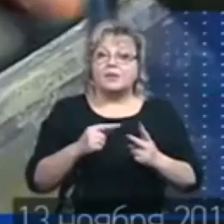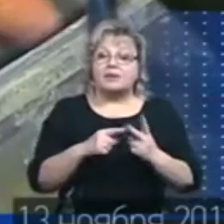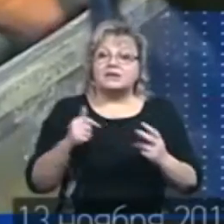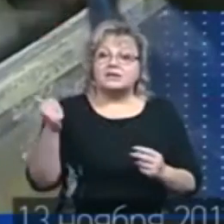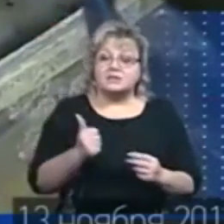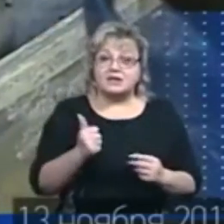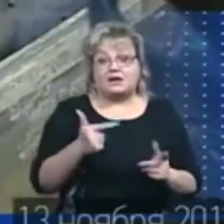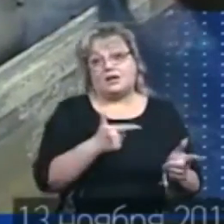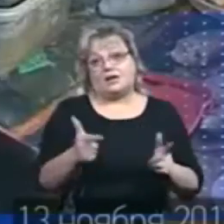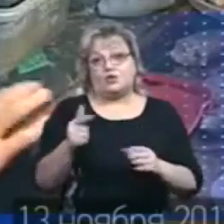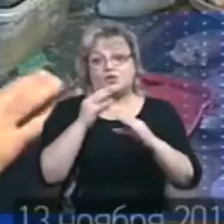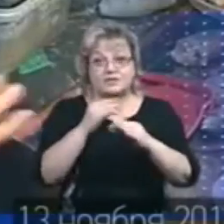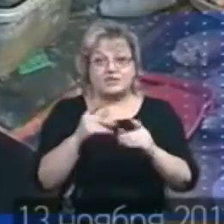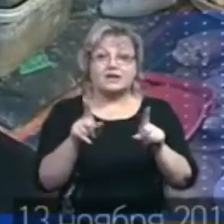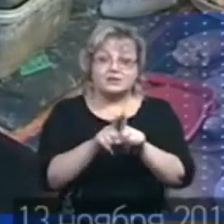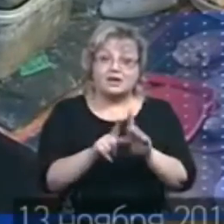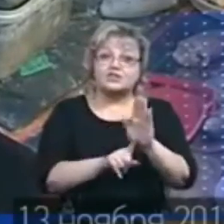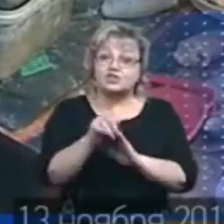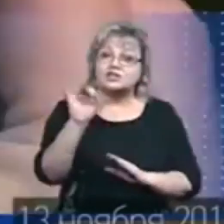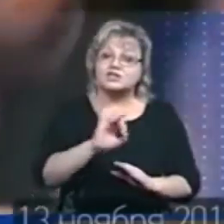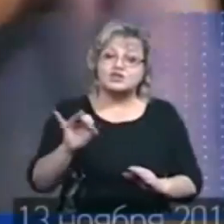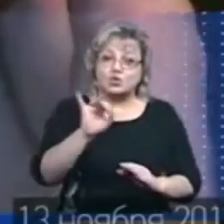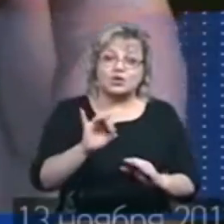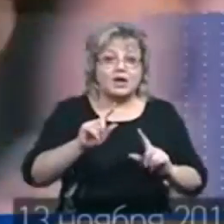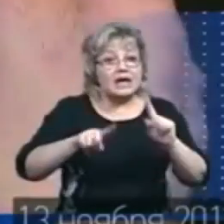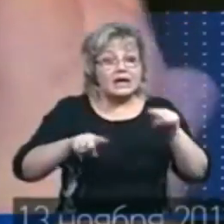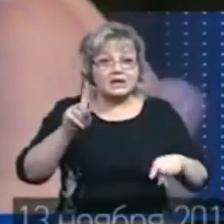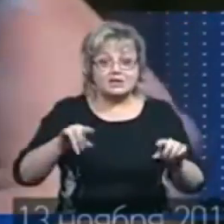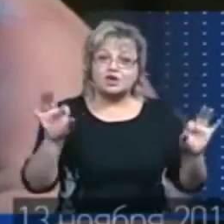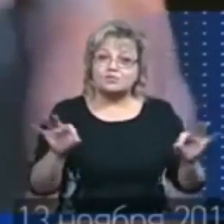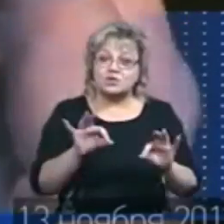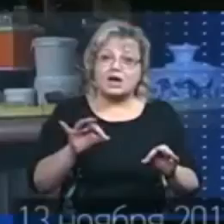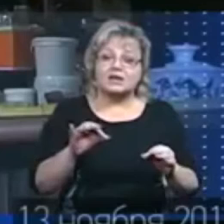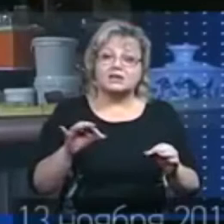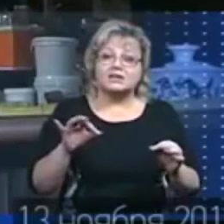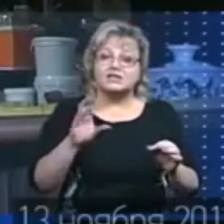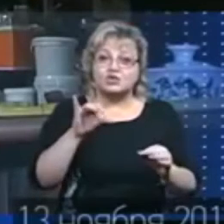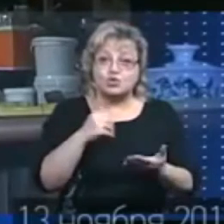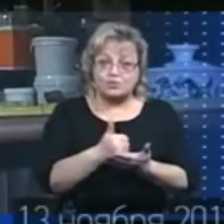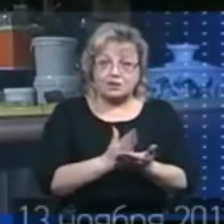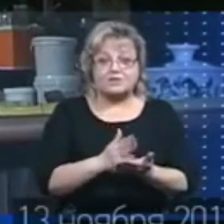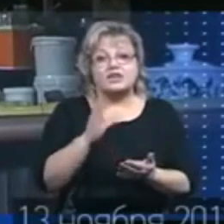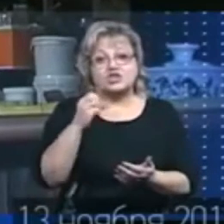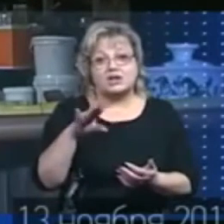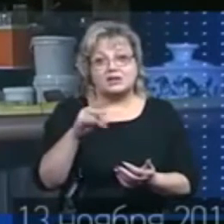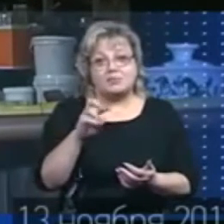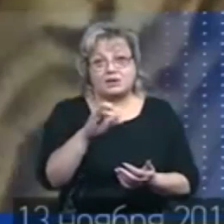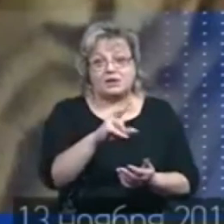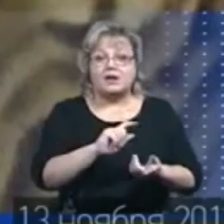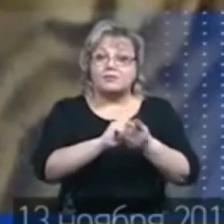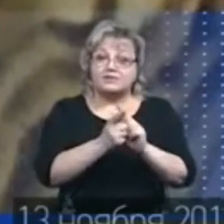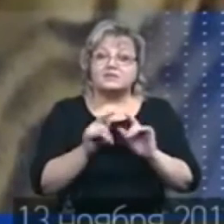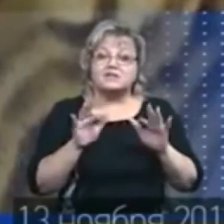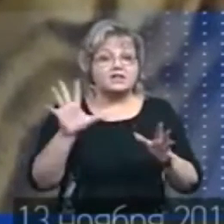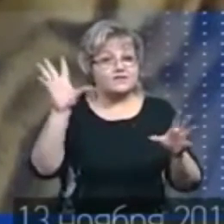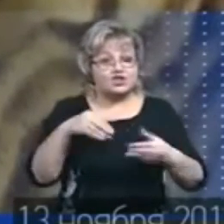Полторы недели и свирель готова. Так началась история создания редких народных музыкальных инструментов Валентина Шкандыбина, которая переросла